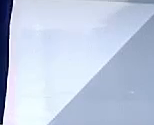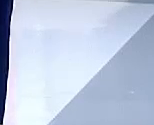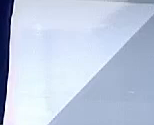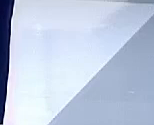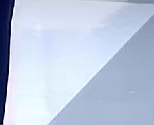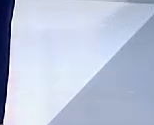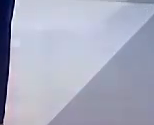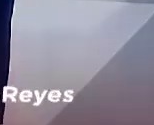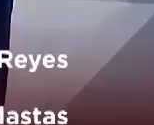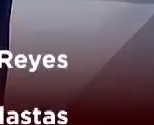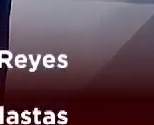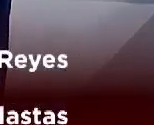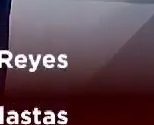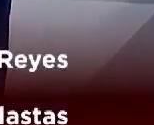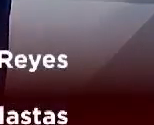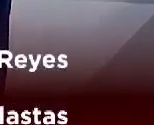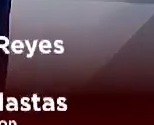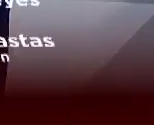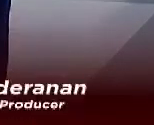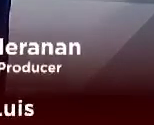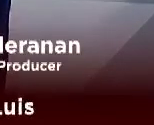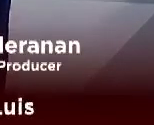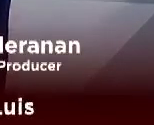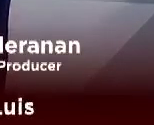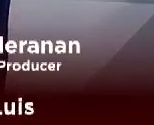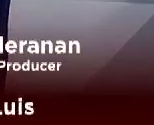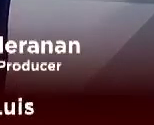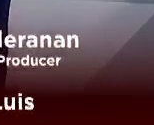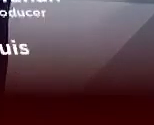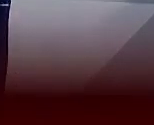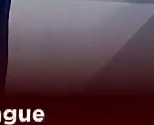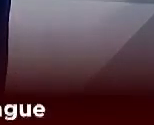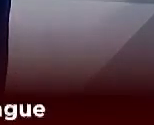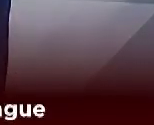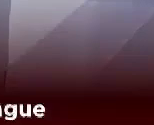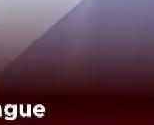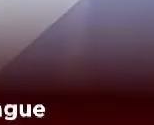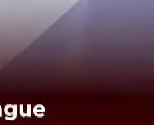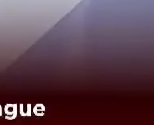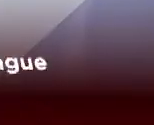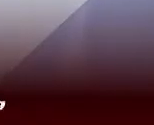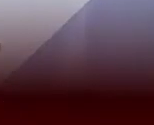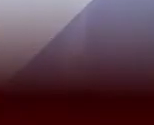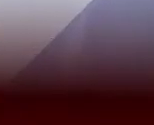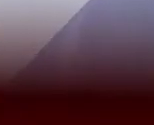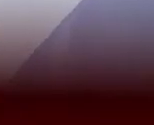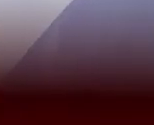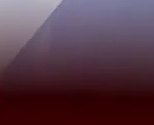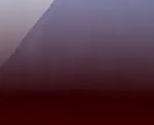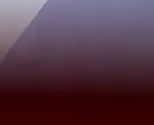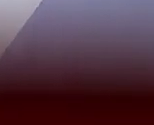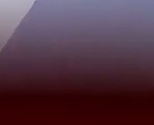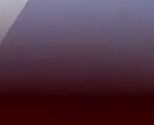na. Ako si Ato Maraulio. At ako si Maki Pulido. Para sa Pilipino, ito ang State of the Nation.